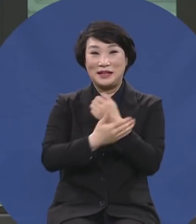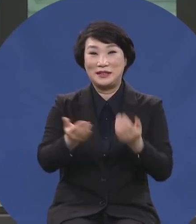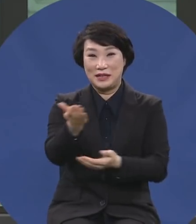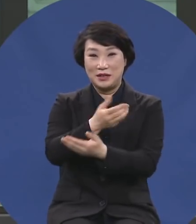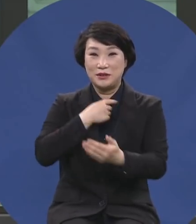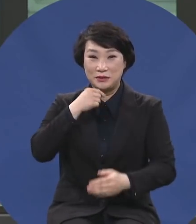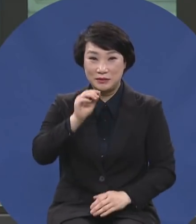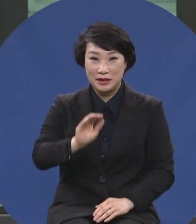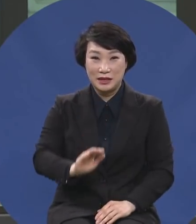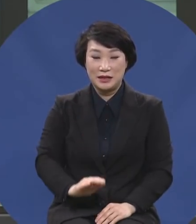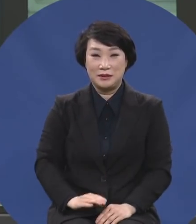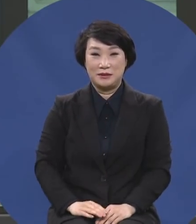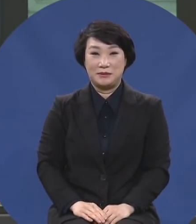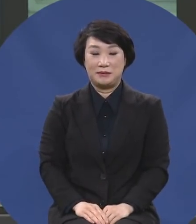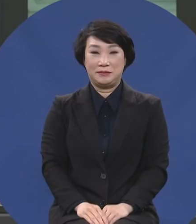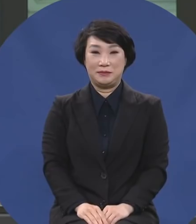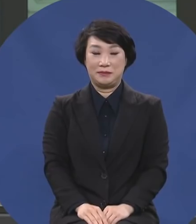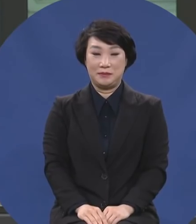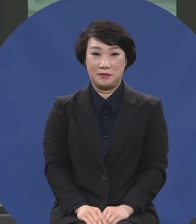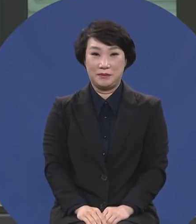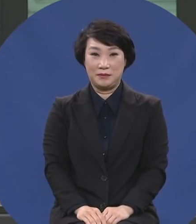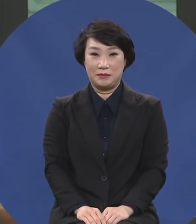은혜를 나누고자 합니다.